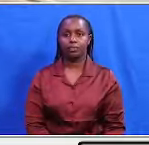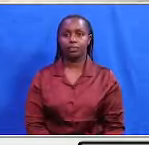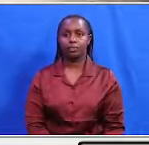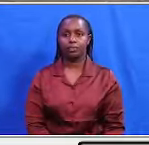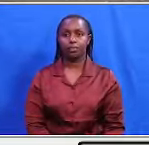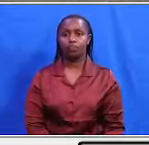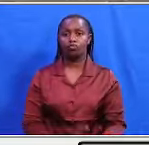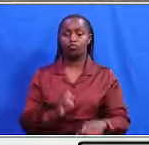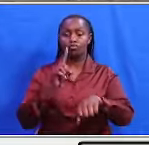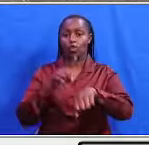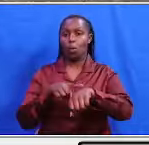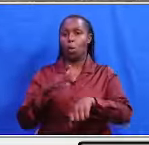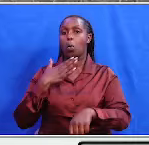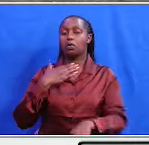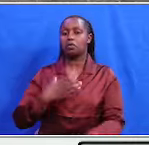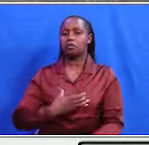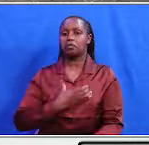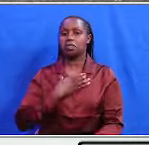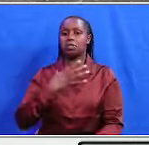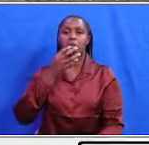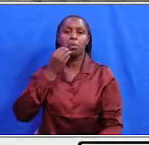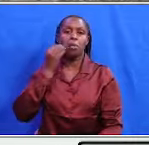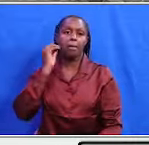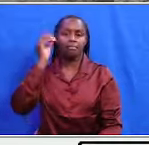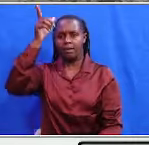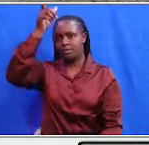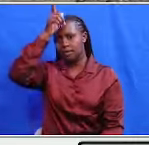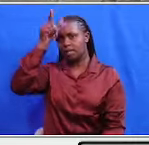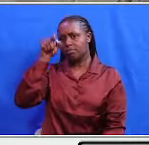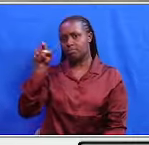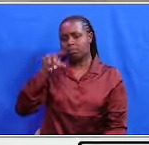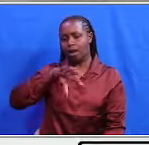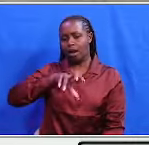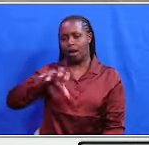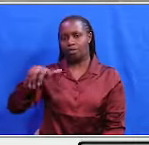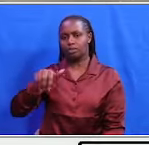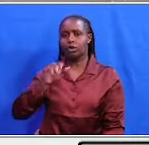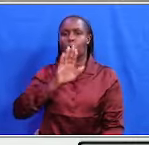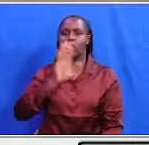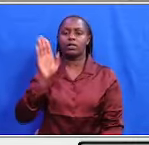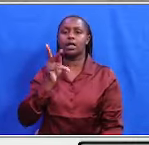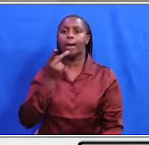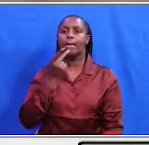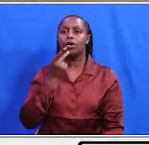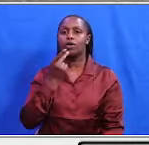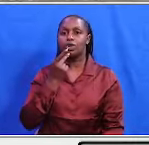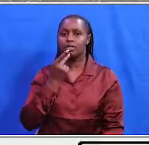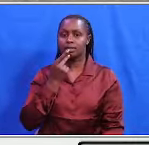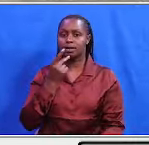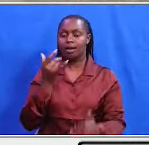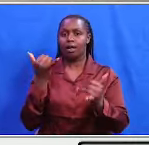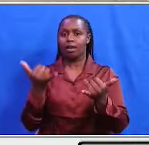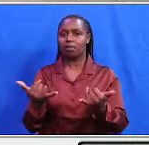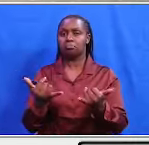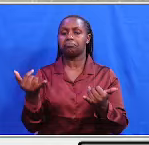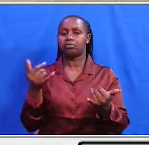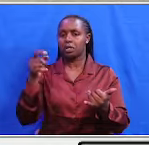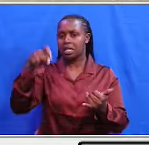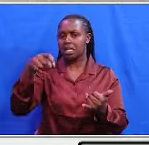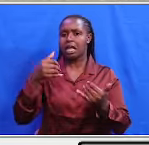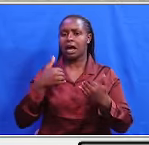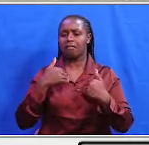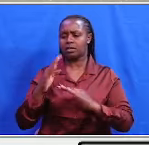Unapotaka kuzuru kijiji hiki cha Lonyang'alem katika kaunti ya Pokot Magharibi, sharti upewe ulinzi wa kutosha,